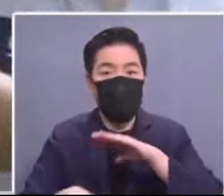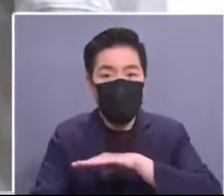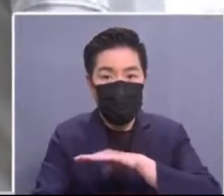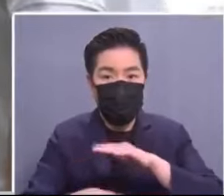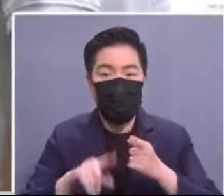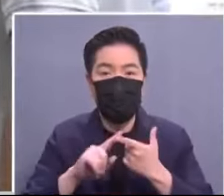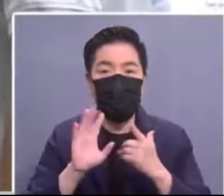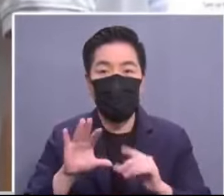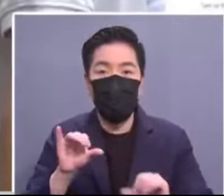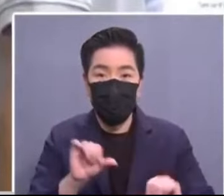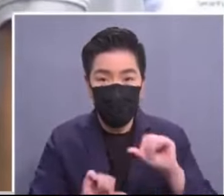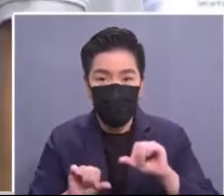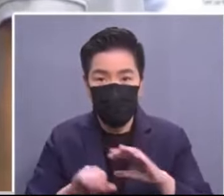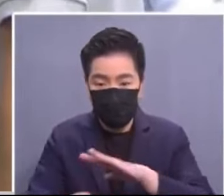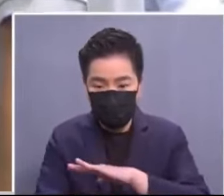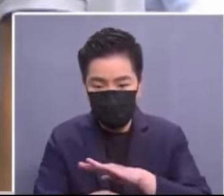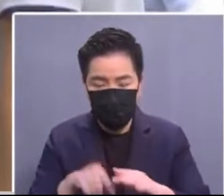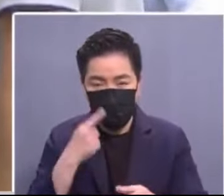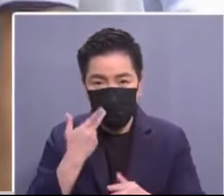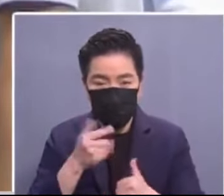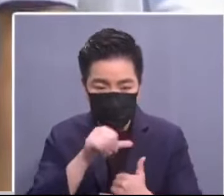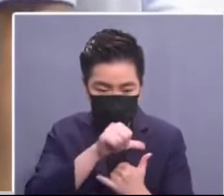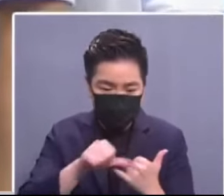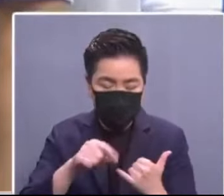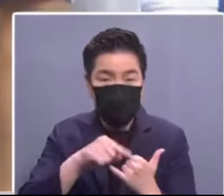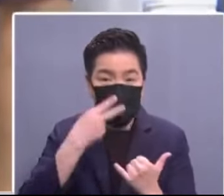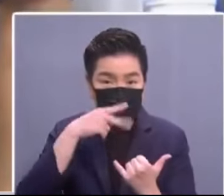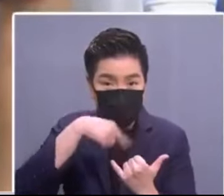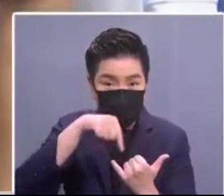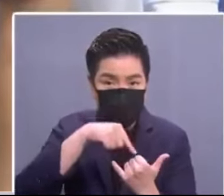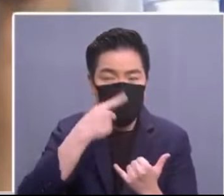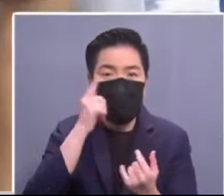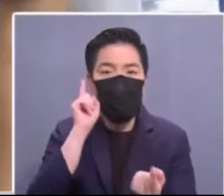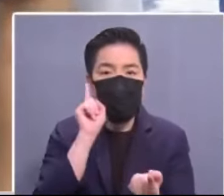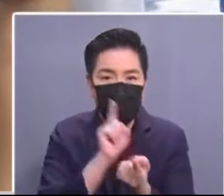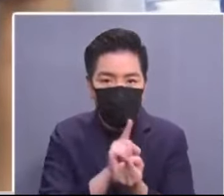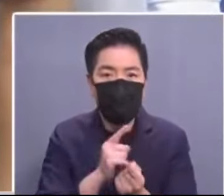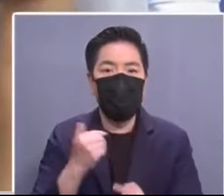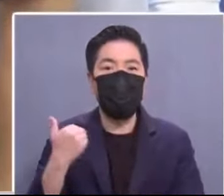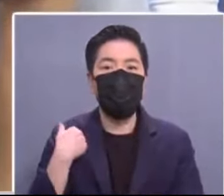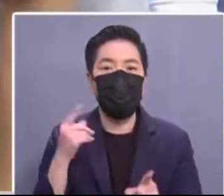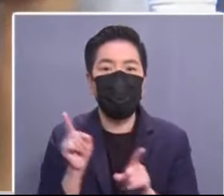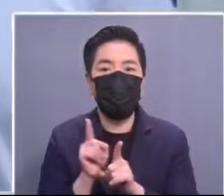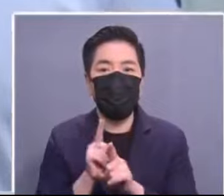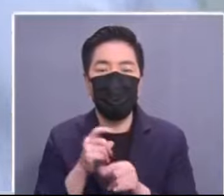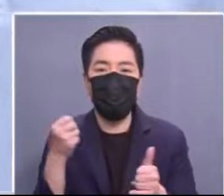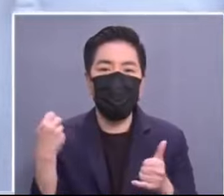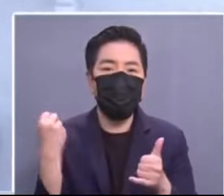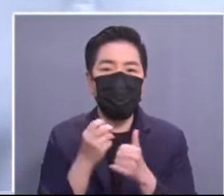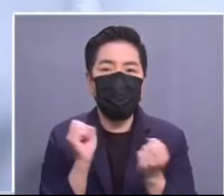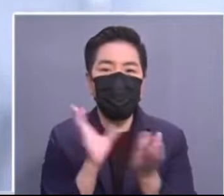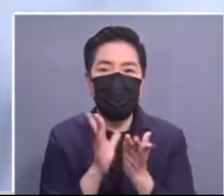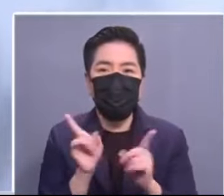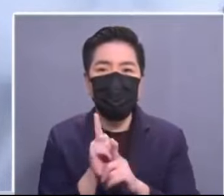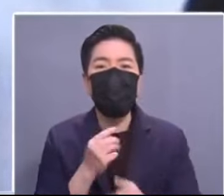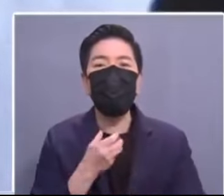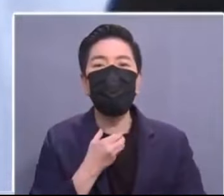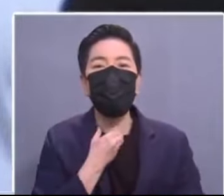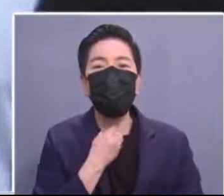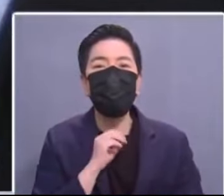างนิติวิทยาศาสตร์แล้วก็ผลชันสูตรศพเบื้องต้นพบร่องรอยการถูกทำร้ายบริเวณกล่อง